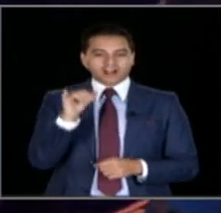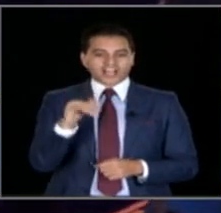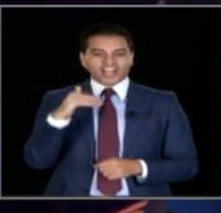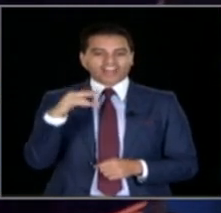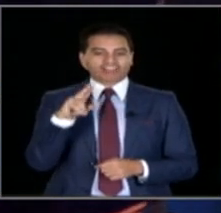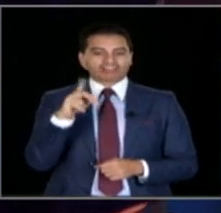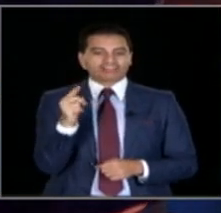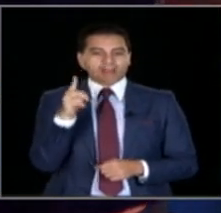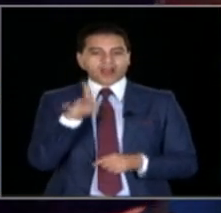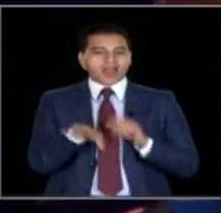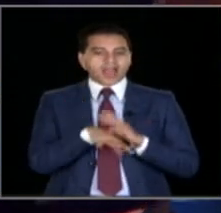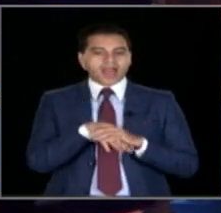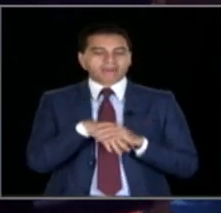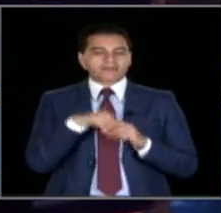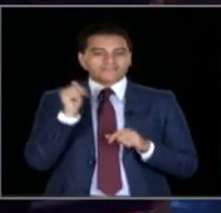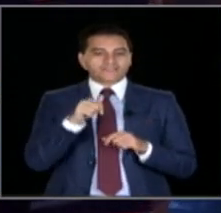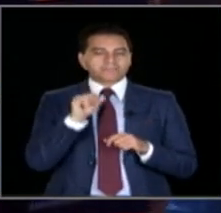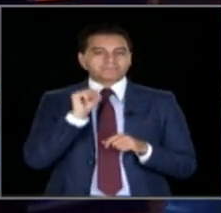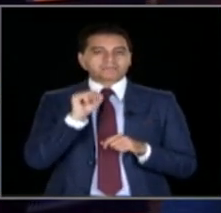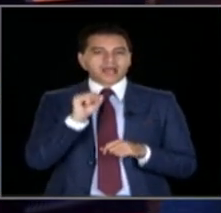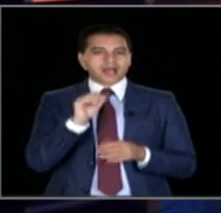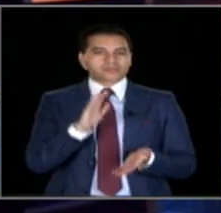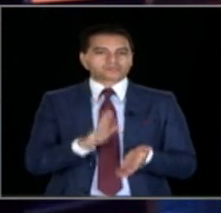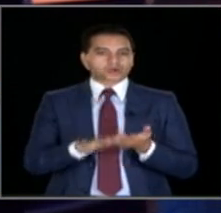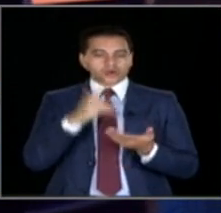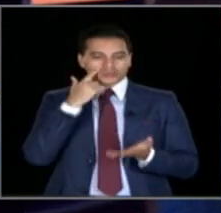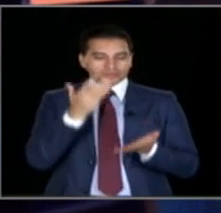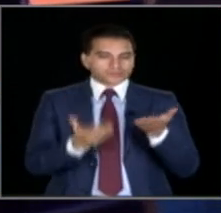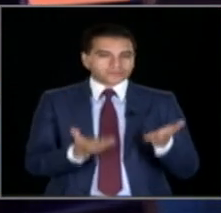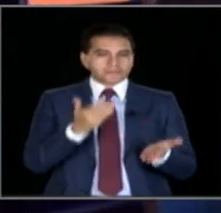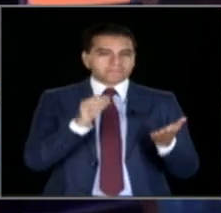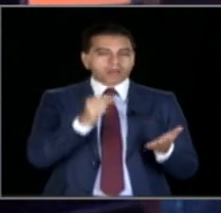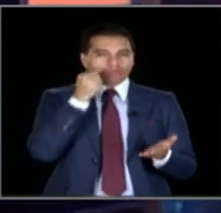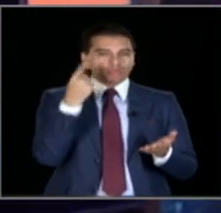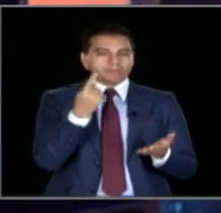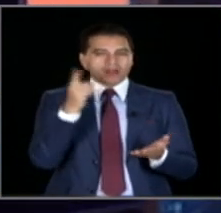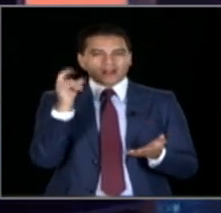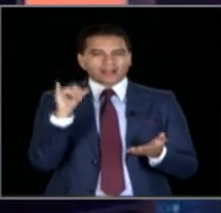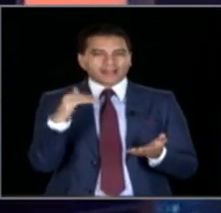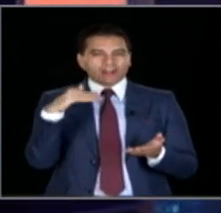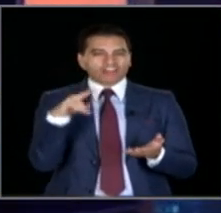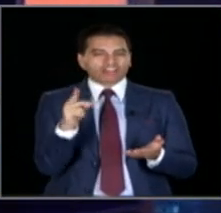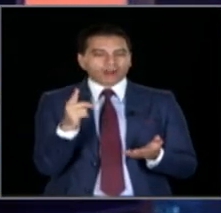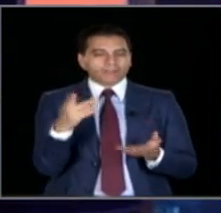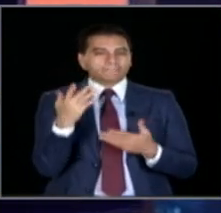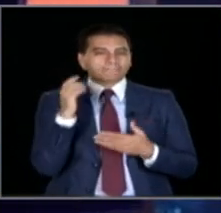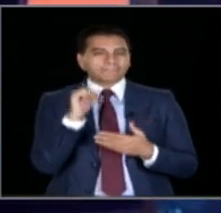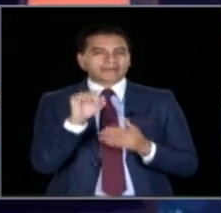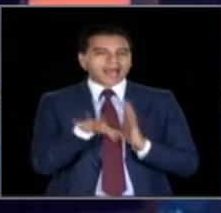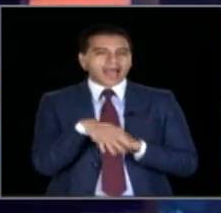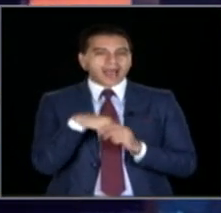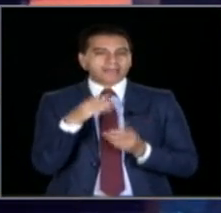ريختر لقياس إحدى الظواهر الطبيعية. فما هي؟ ريختر